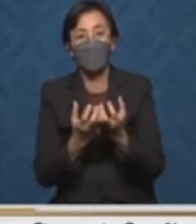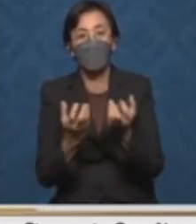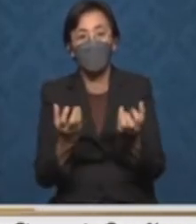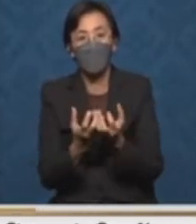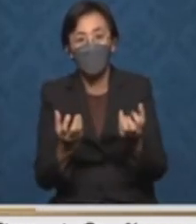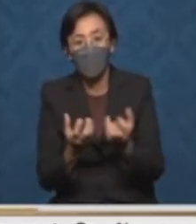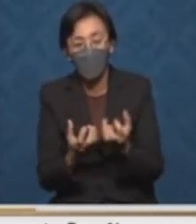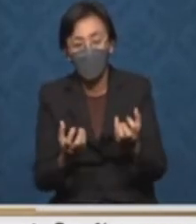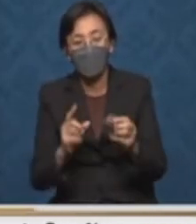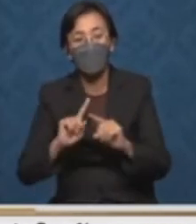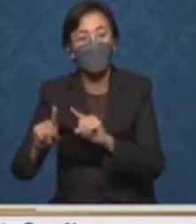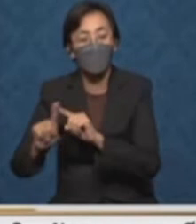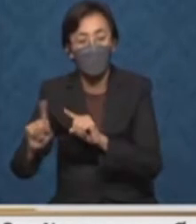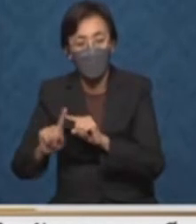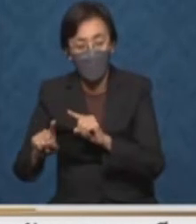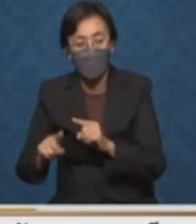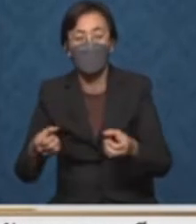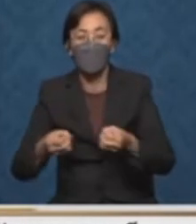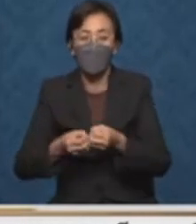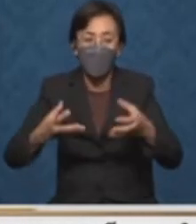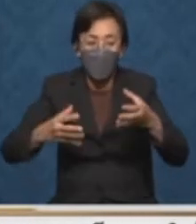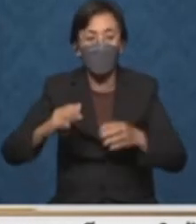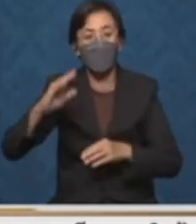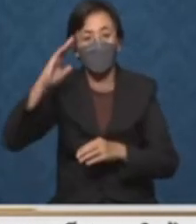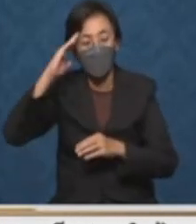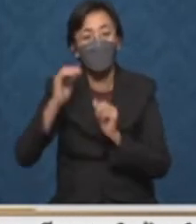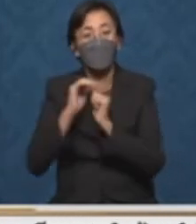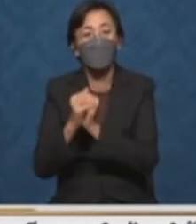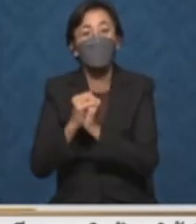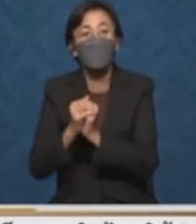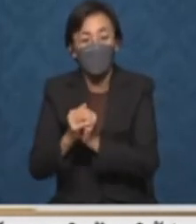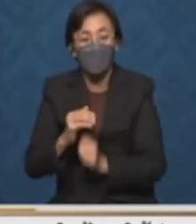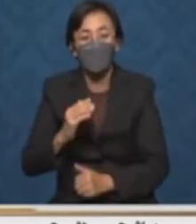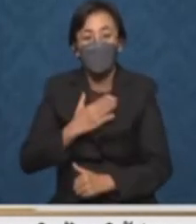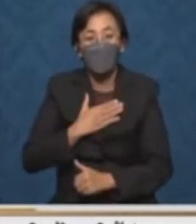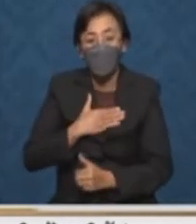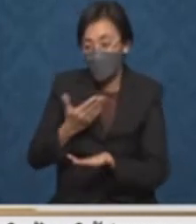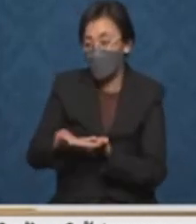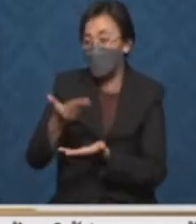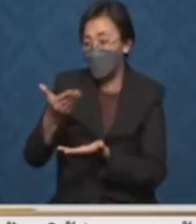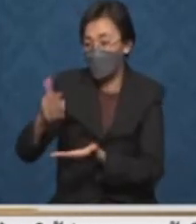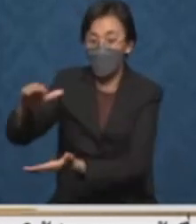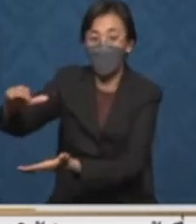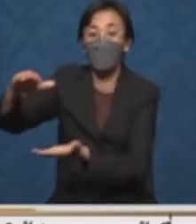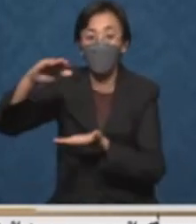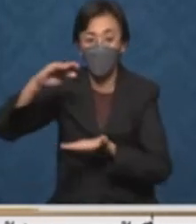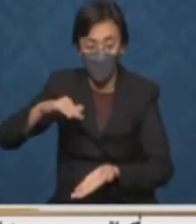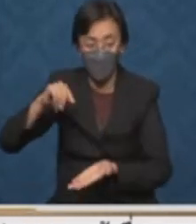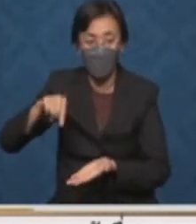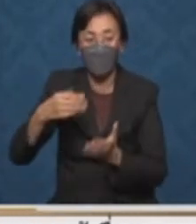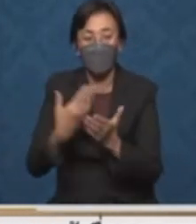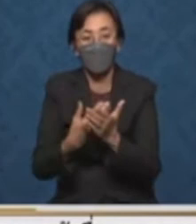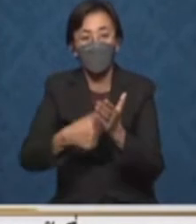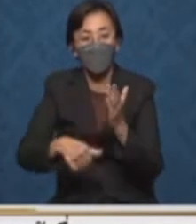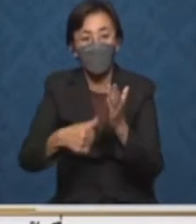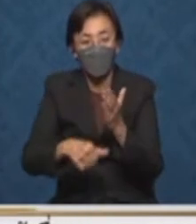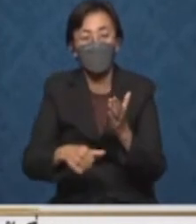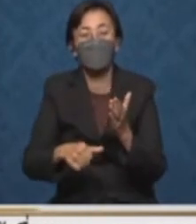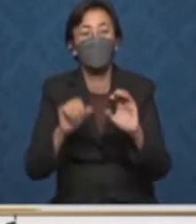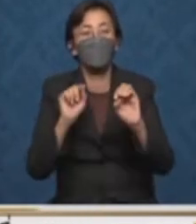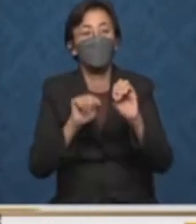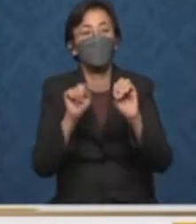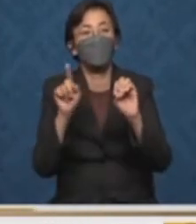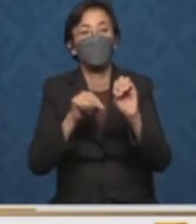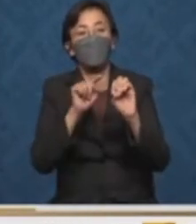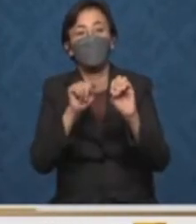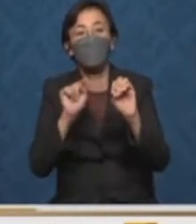ลิตภัณฑ์วัตถุระเบิดทหารจากประเทศจีนนะครับที่เราไปซื้อเข้ามาทั้งหมดเนี่ยแวตเนี่ยเท่ากับ0ครับเพ